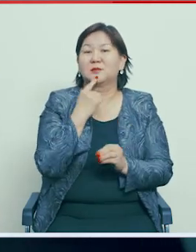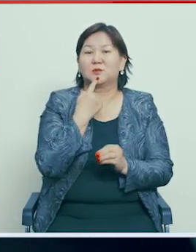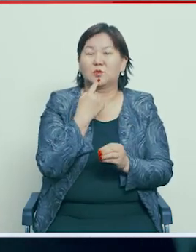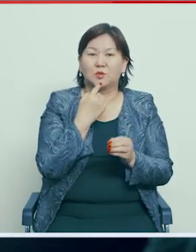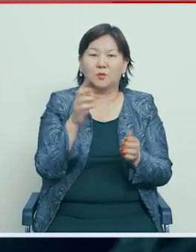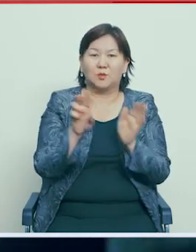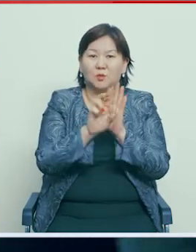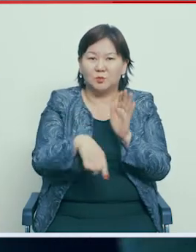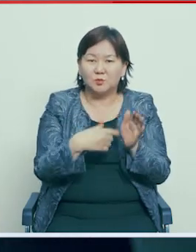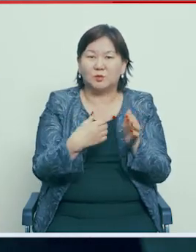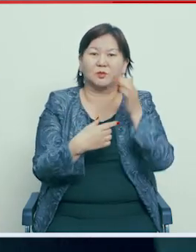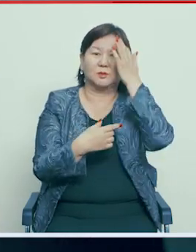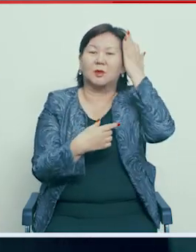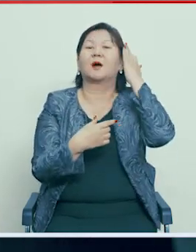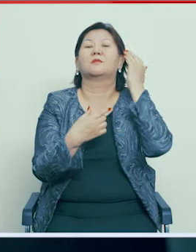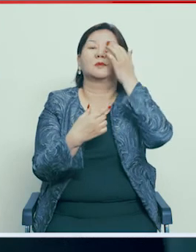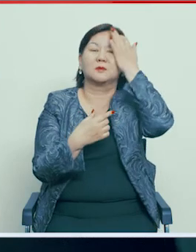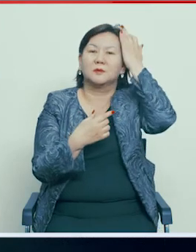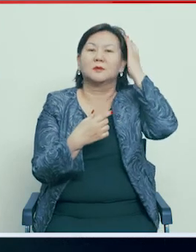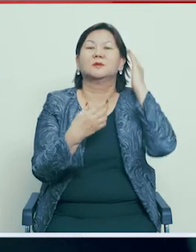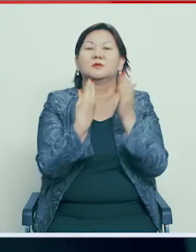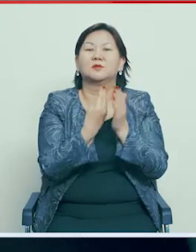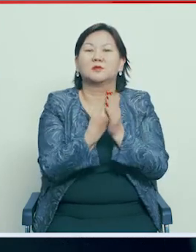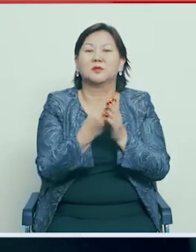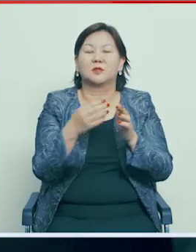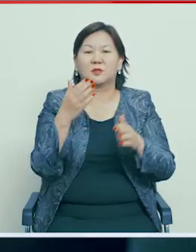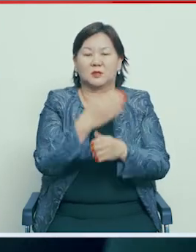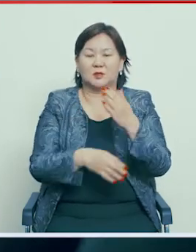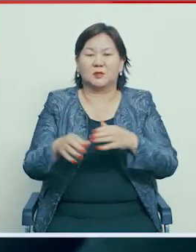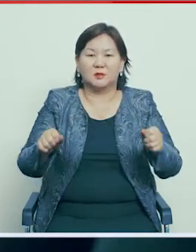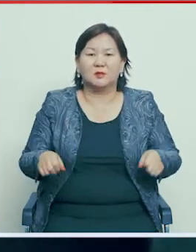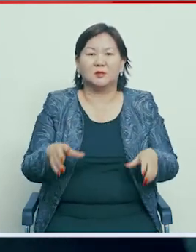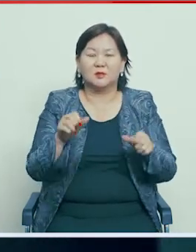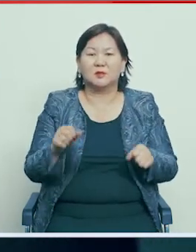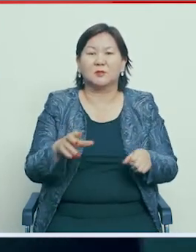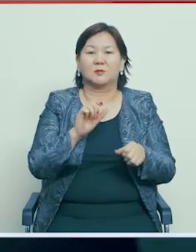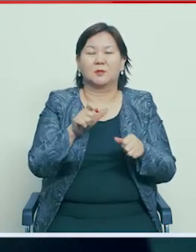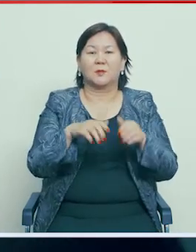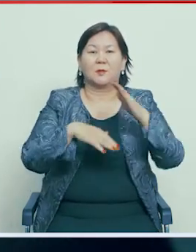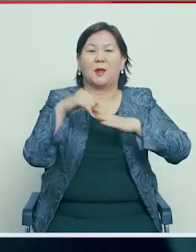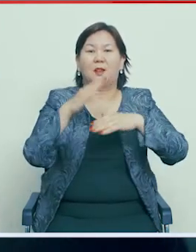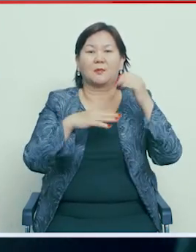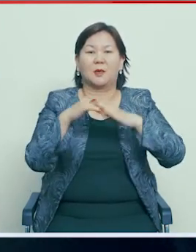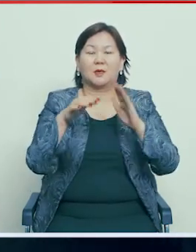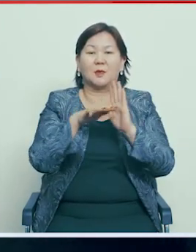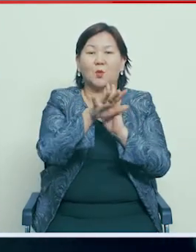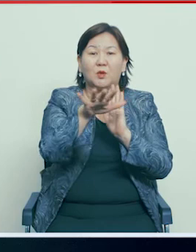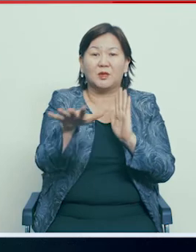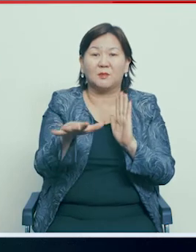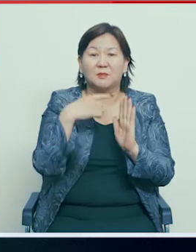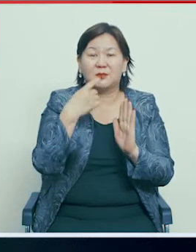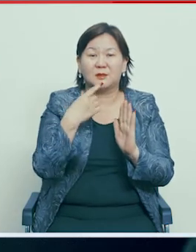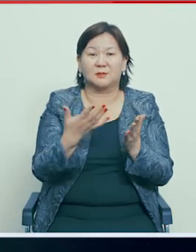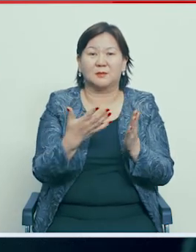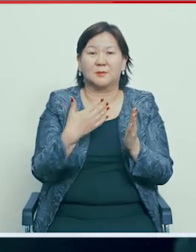тэр нь боломжгүй. За хамгийн инээдтэй жишээ хэр нөгөө тэрэгэн зэрэгтэй ч гэдэг юм уу тулгуур эрхний бэрхшээлтэй иргэдэд нөгөө барилга байшингийн хүртээмжгэл ярьлаа шүү дээ. Одоо